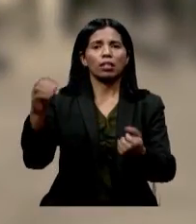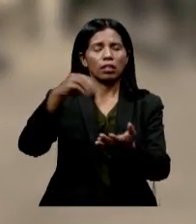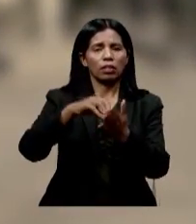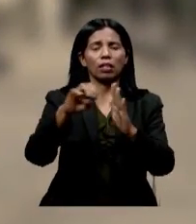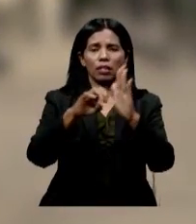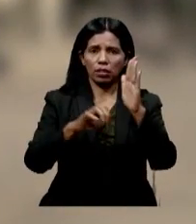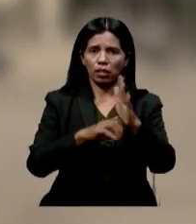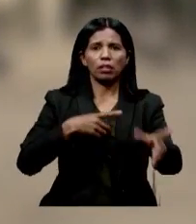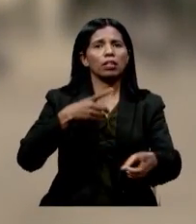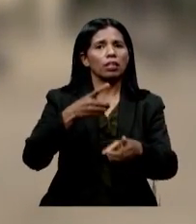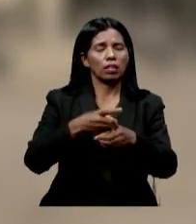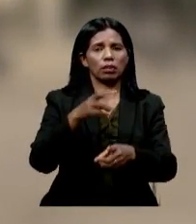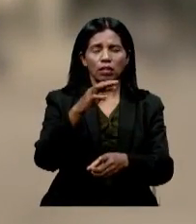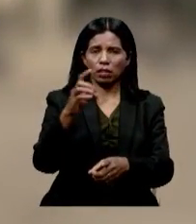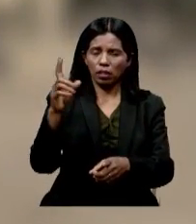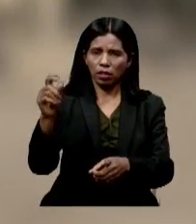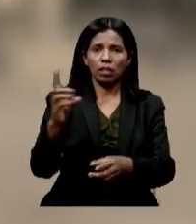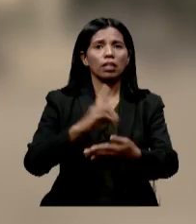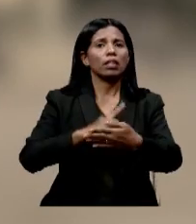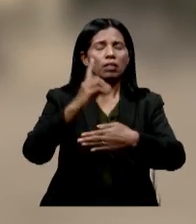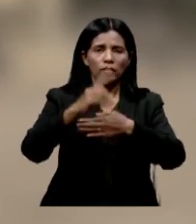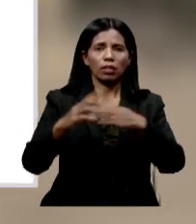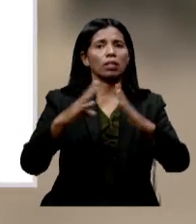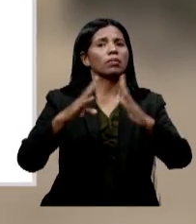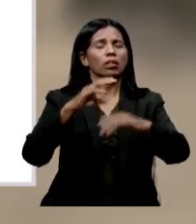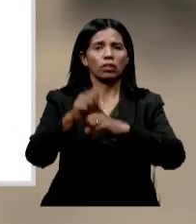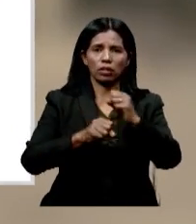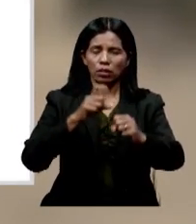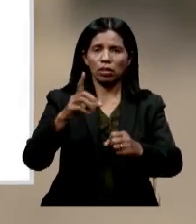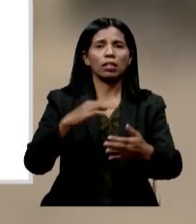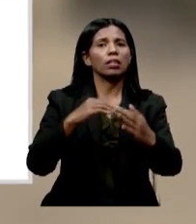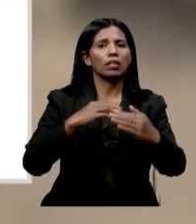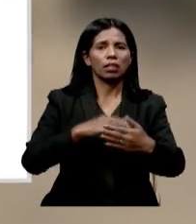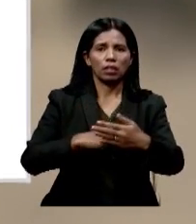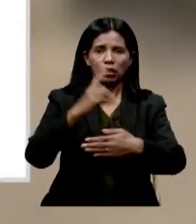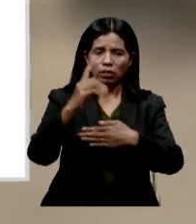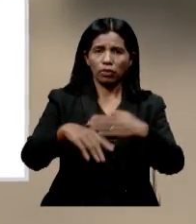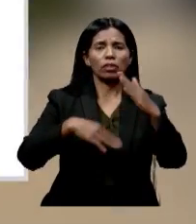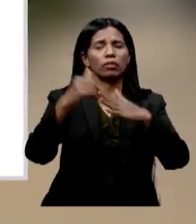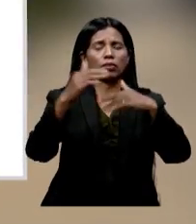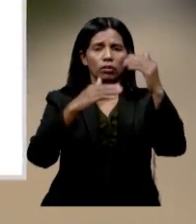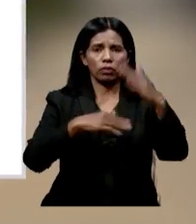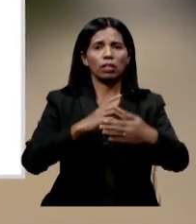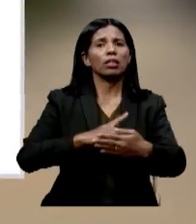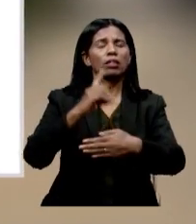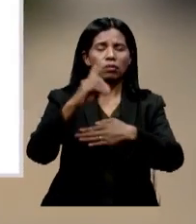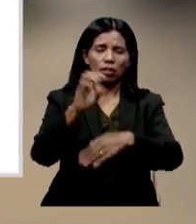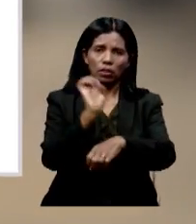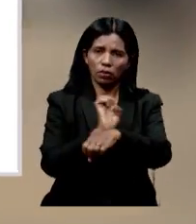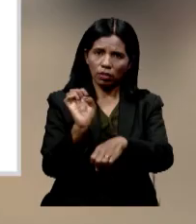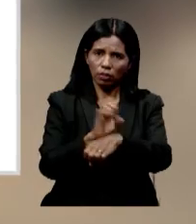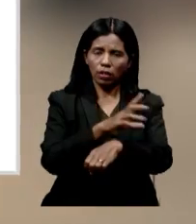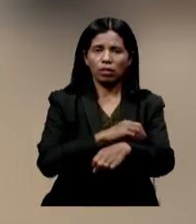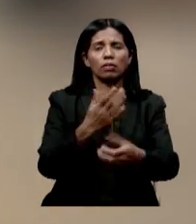Direito Democrático, desenvolve capital social, desenvolve infraestrutura, desenvolve economia, consolida